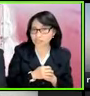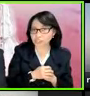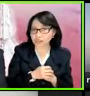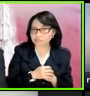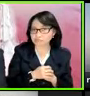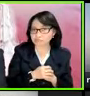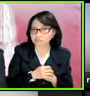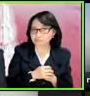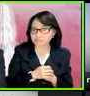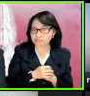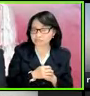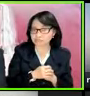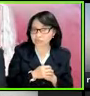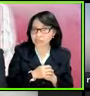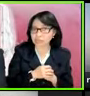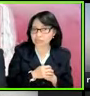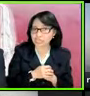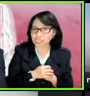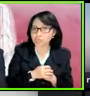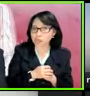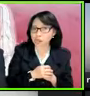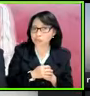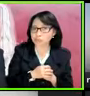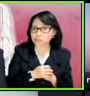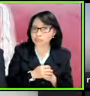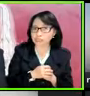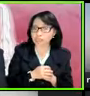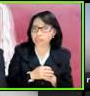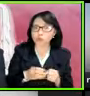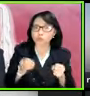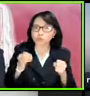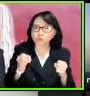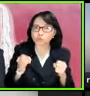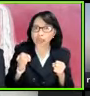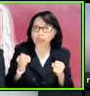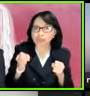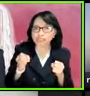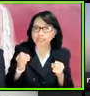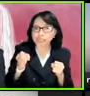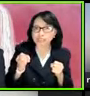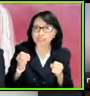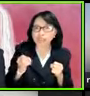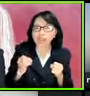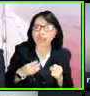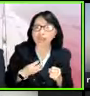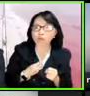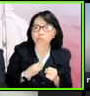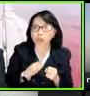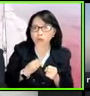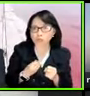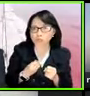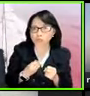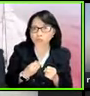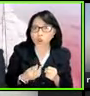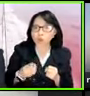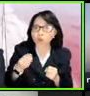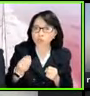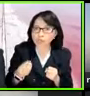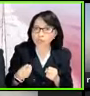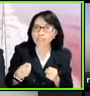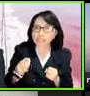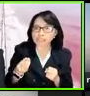saudara-saudara Rasul Paulus berkata untuk alasan Inilah aku Paulus